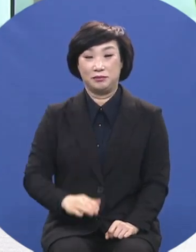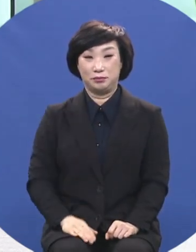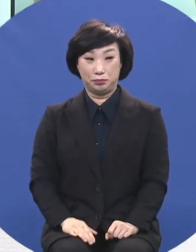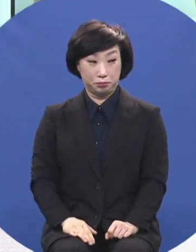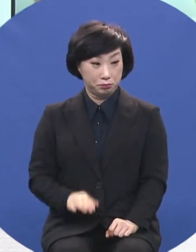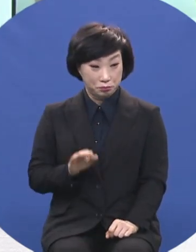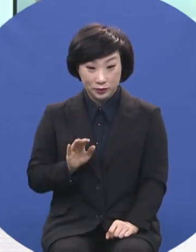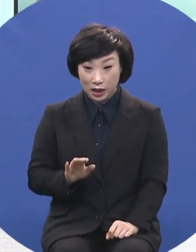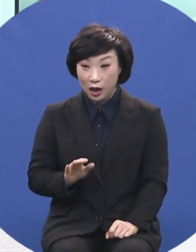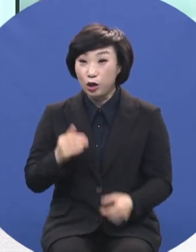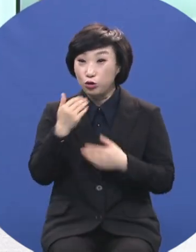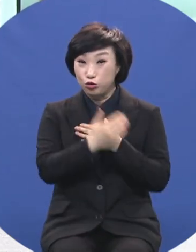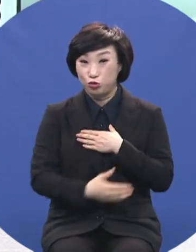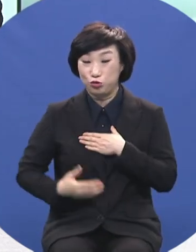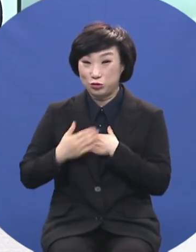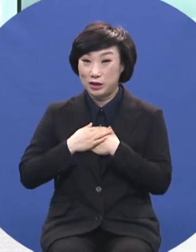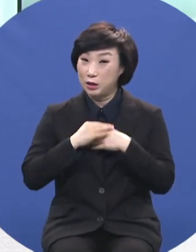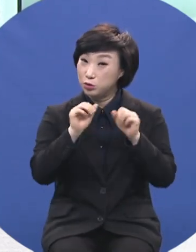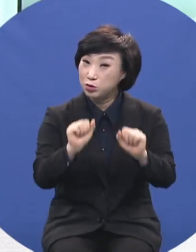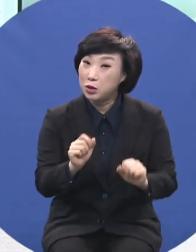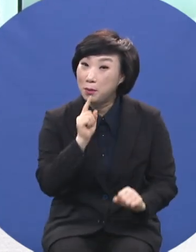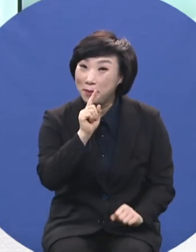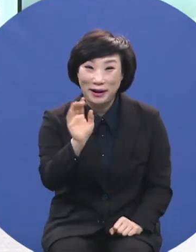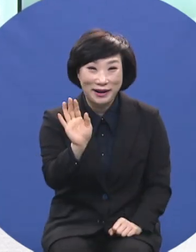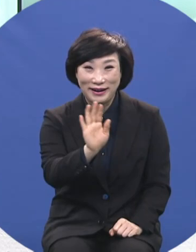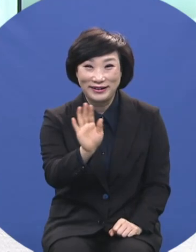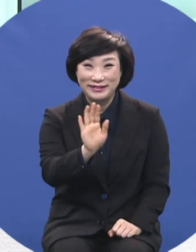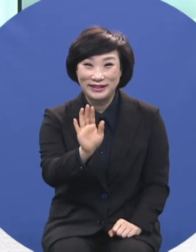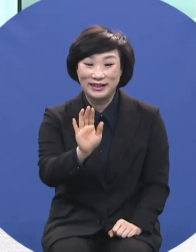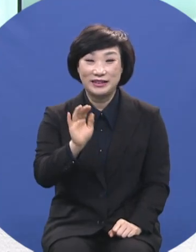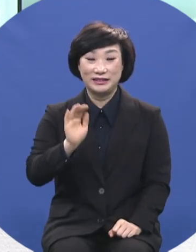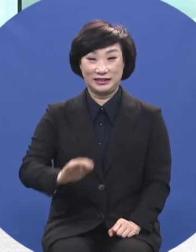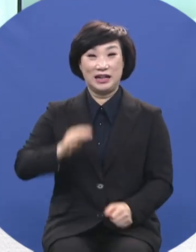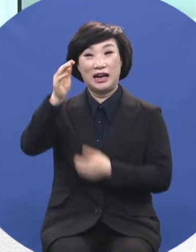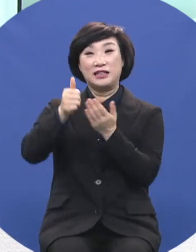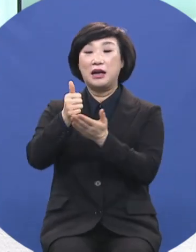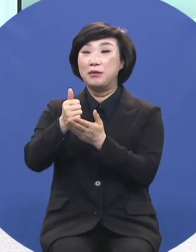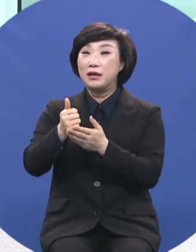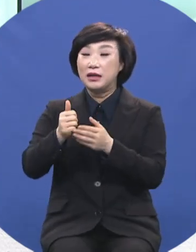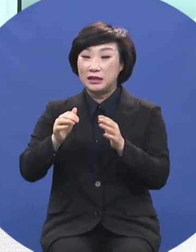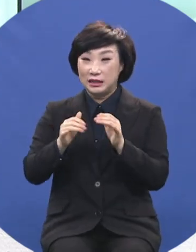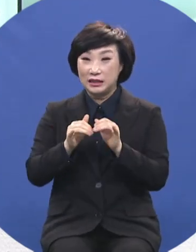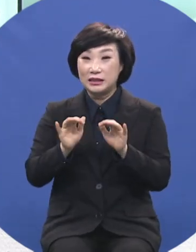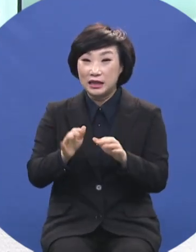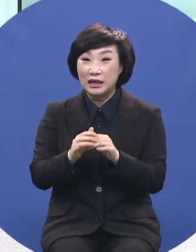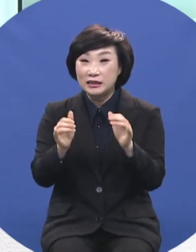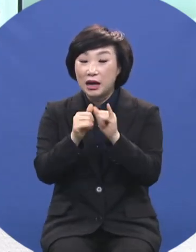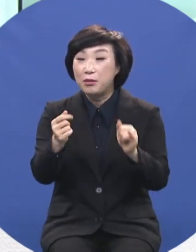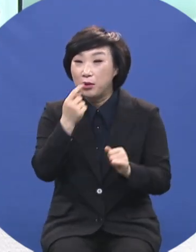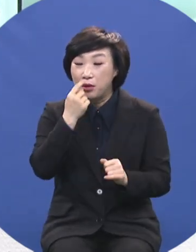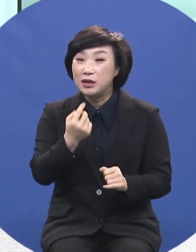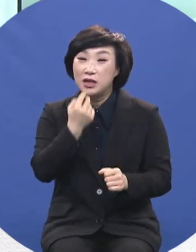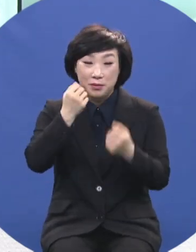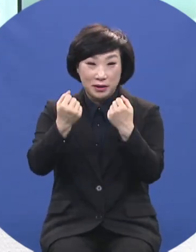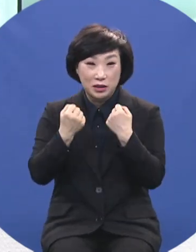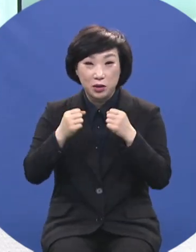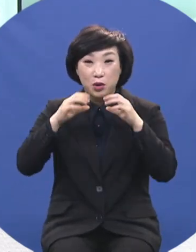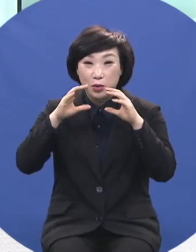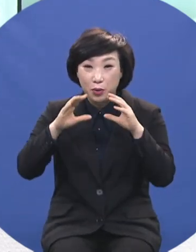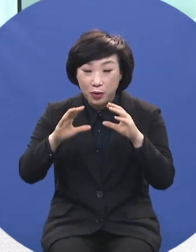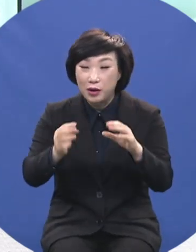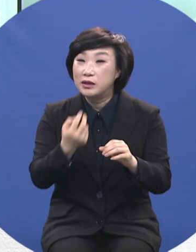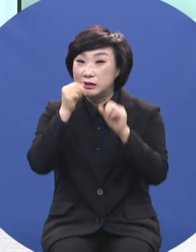자, 육체를 존재라고 말하지 않았어. 하나님의 코에 생기를 부르는